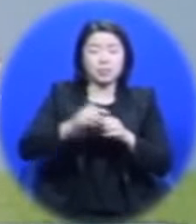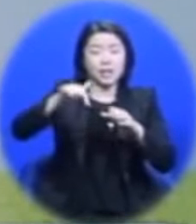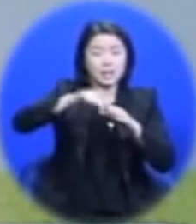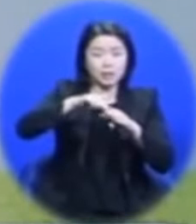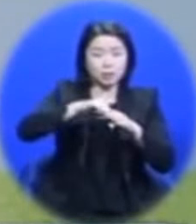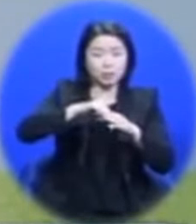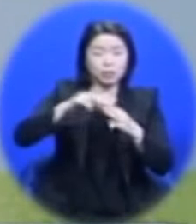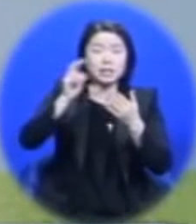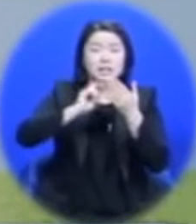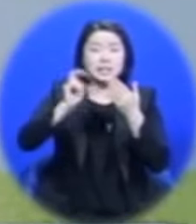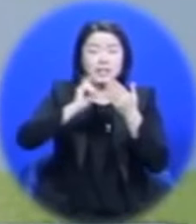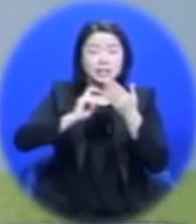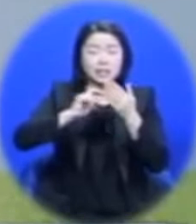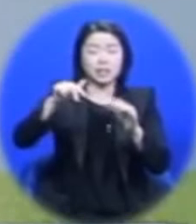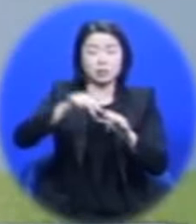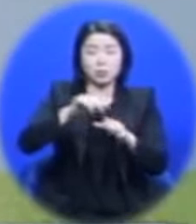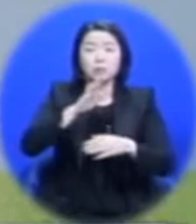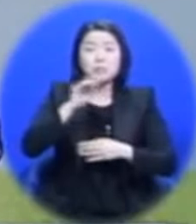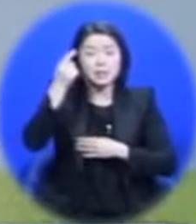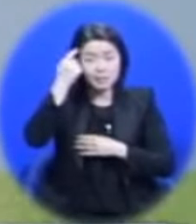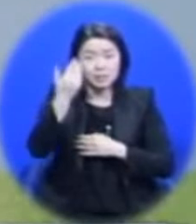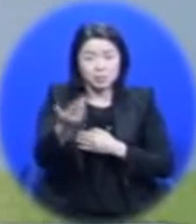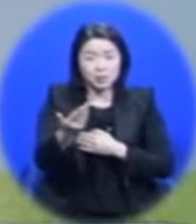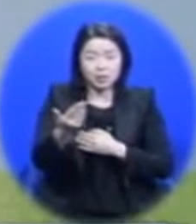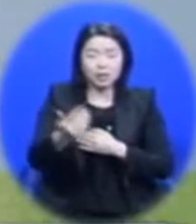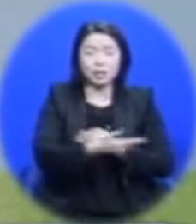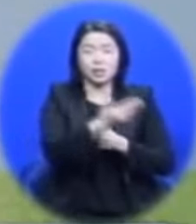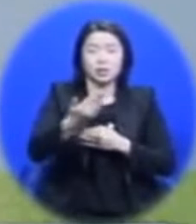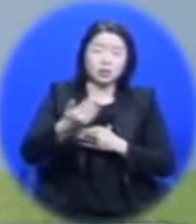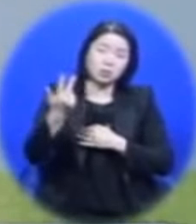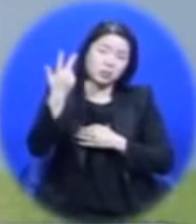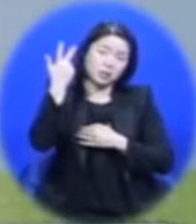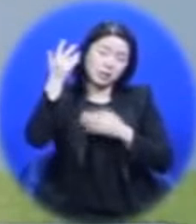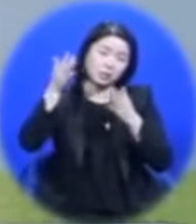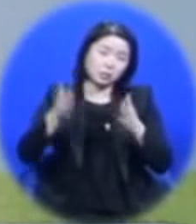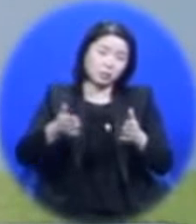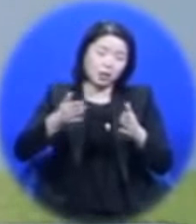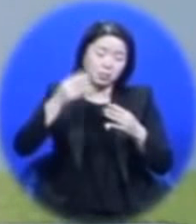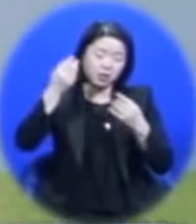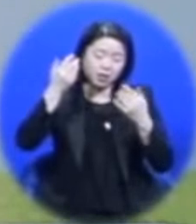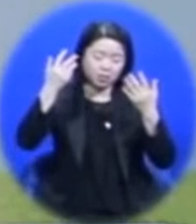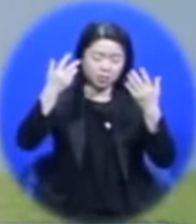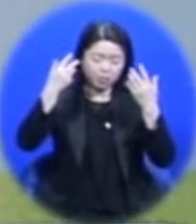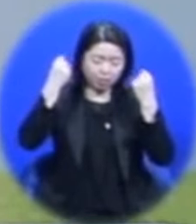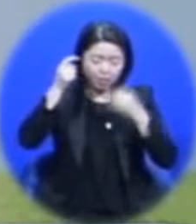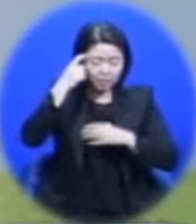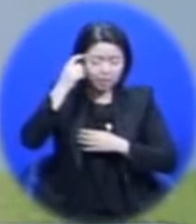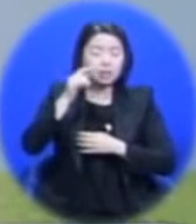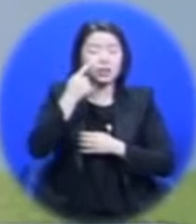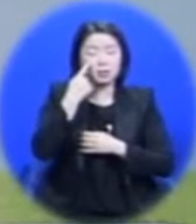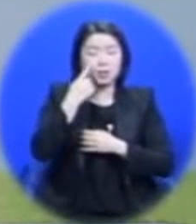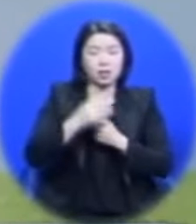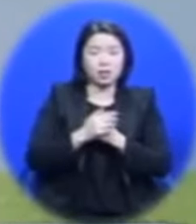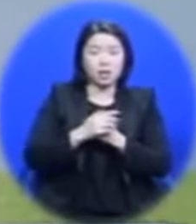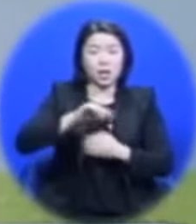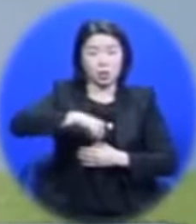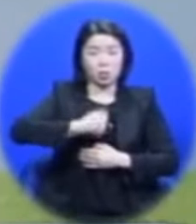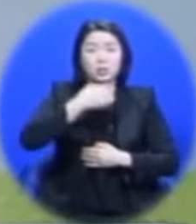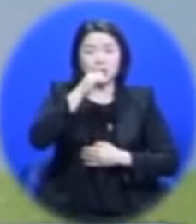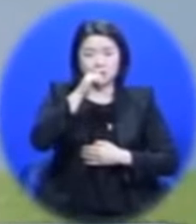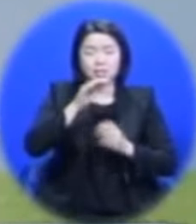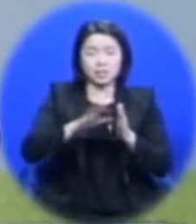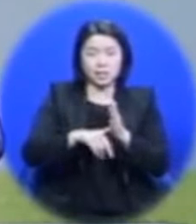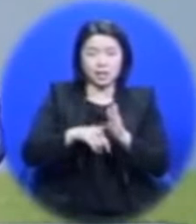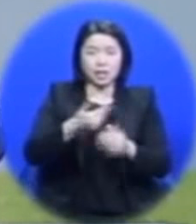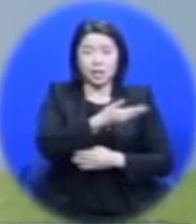기독교는 찬양의 종교 맞습니까? 여러분의 지난 한 주간 동안을 한번 돌아보세요. 여러분 혼자 있을 때